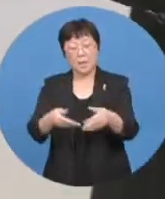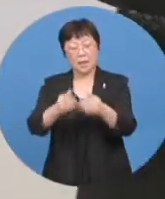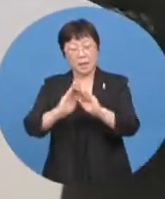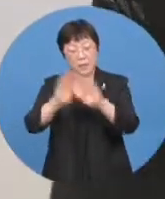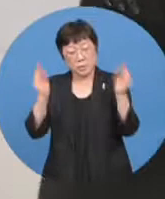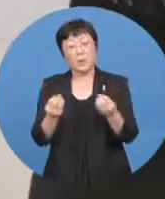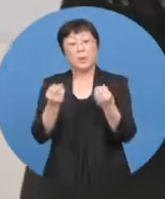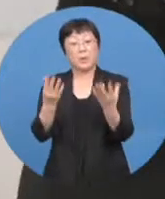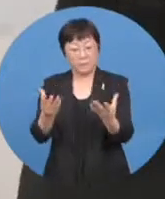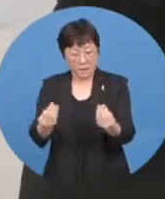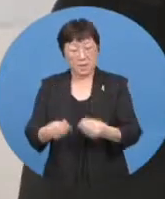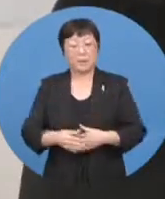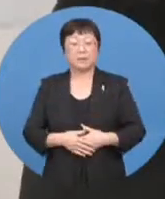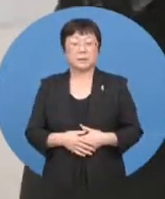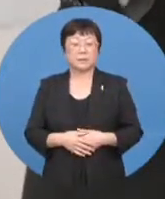いました。